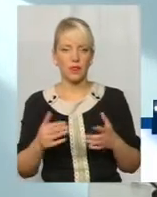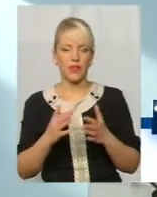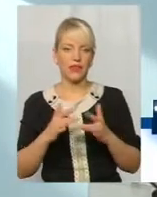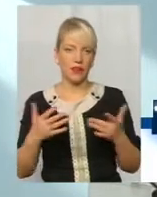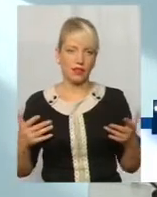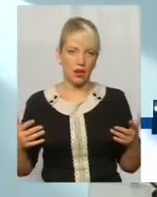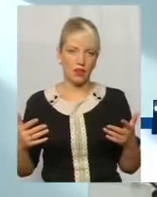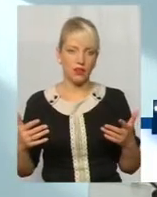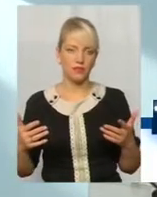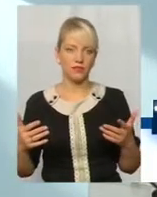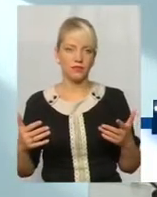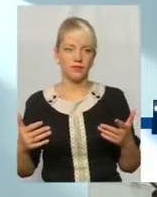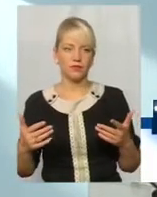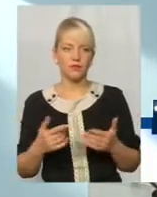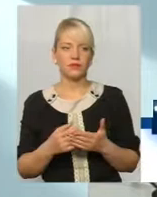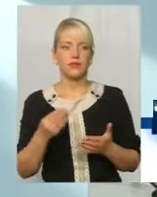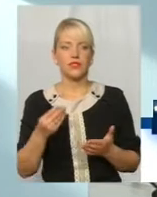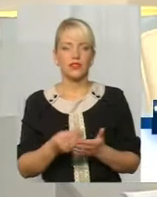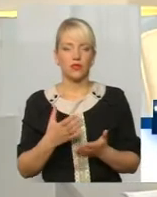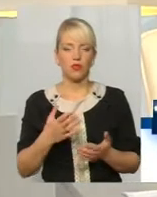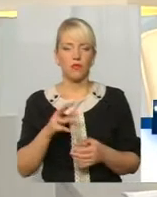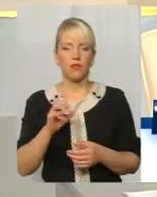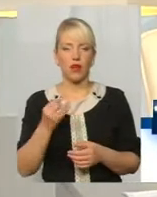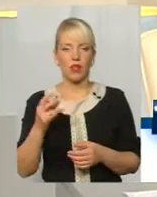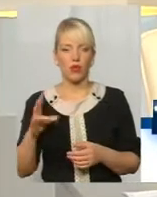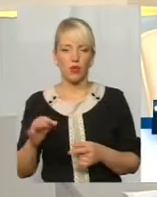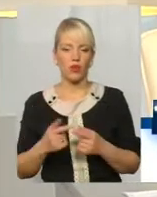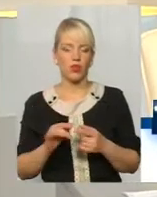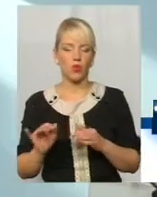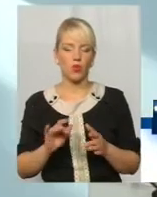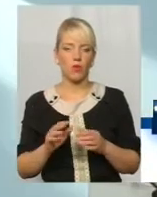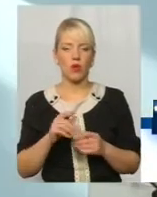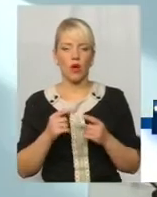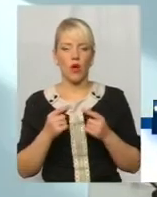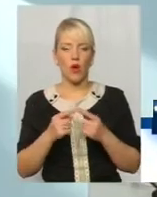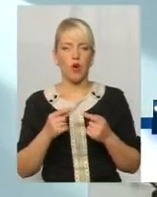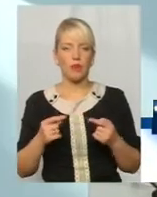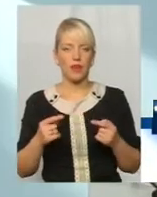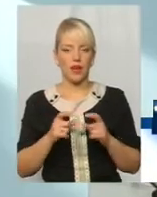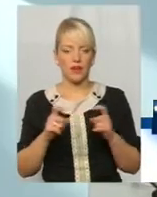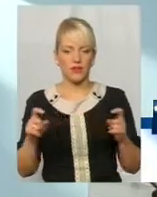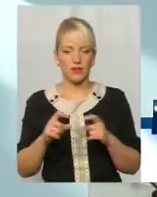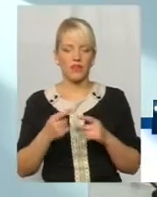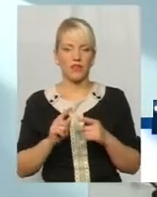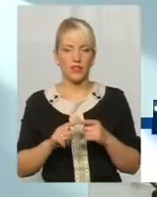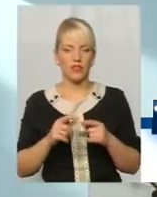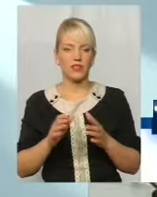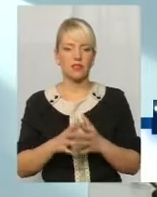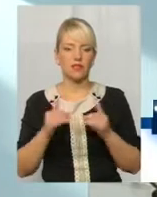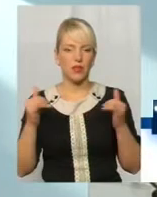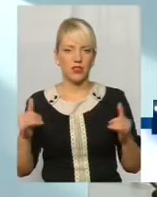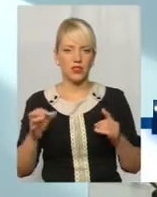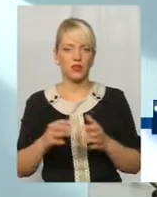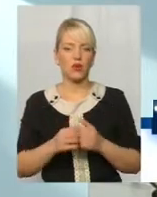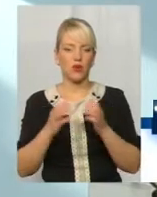і так далі, і цінного майна, і рухомих об'єктів, він надзвичайно збільшився. Тобто об'єм декларації,